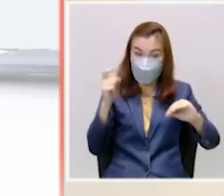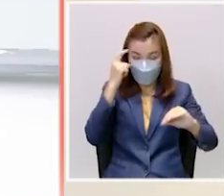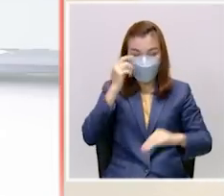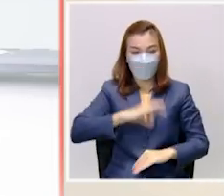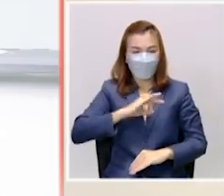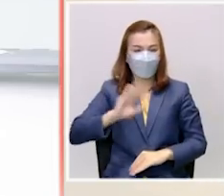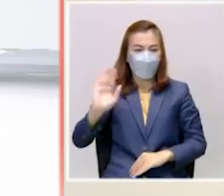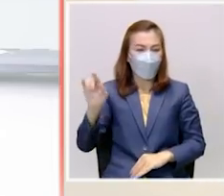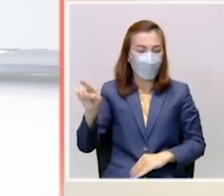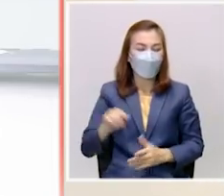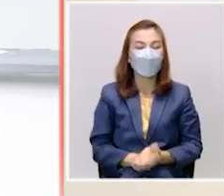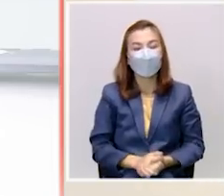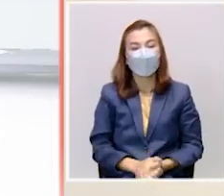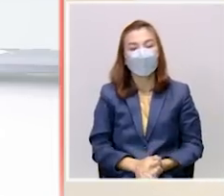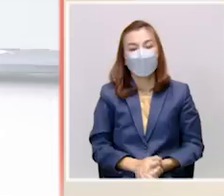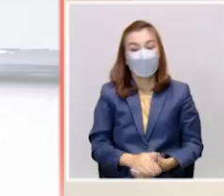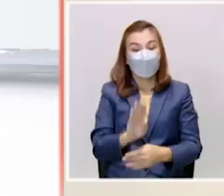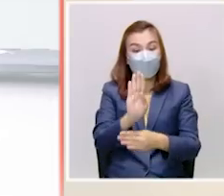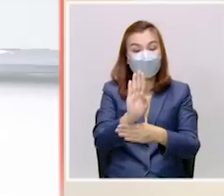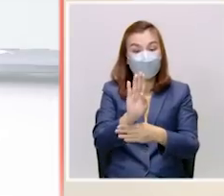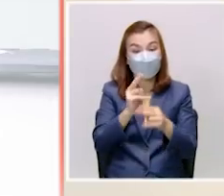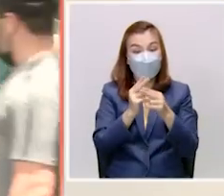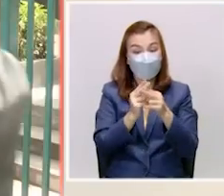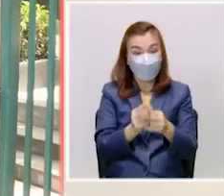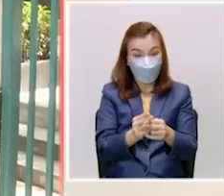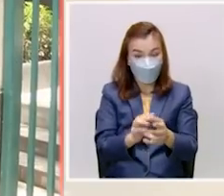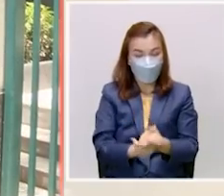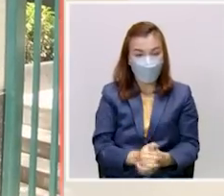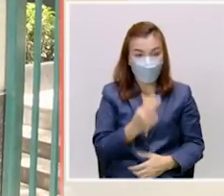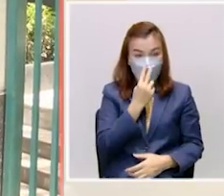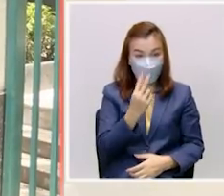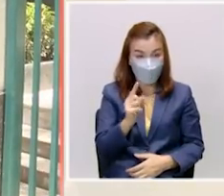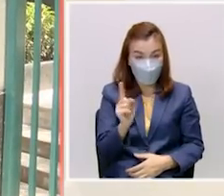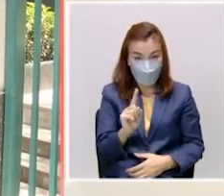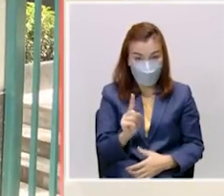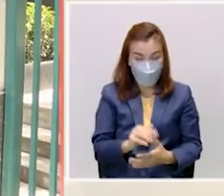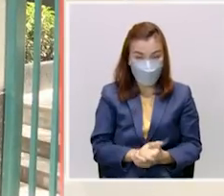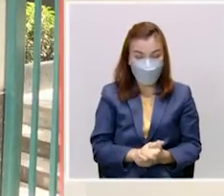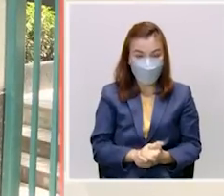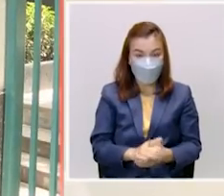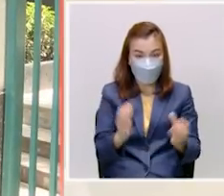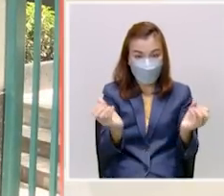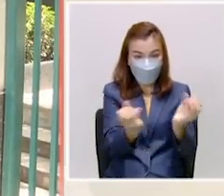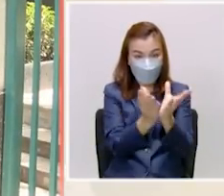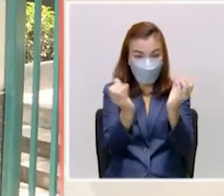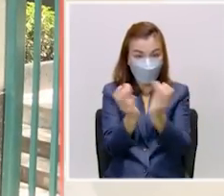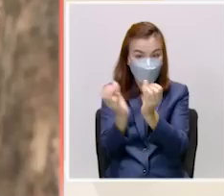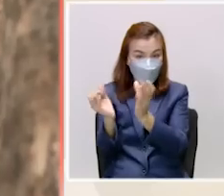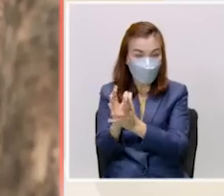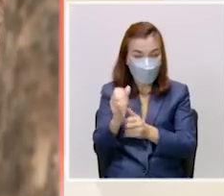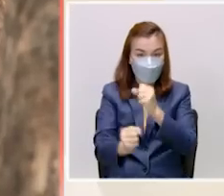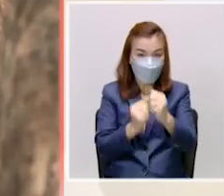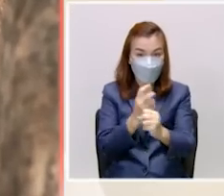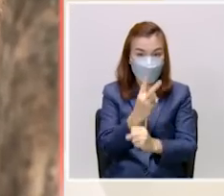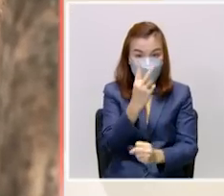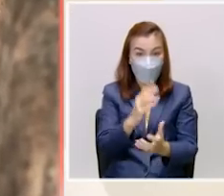ครับก็เอกชนทั่วไปเนี่ยก็ต้องย้อนกลับไปดูเดี๋ยวพวกเราโดนกระทบไป2ปีแ